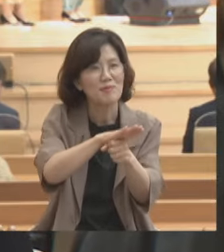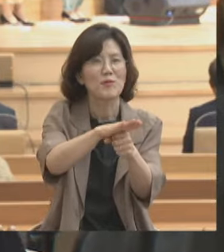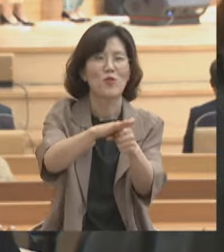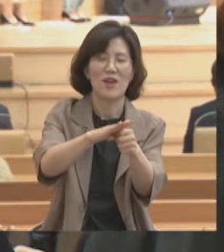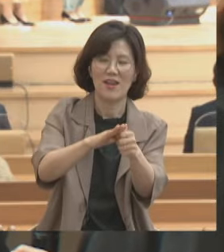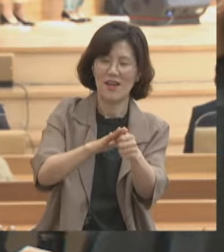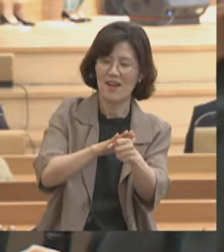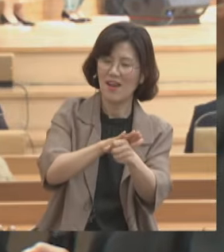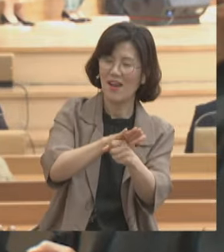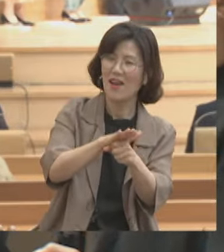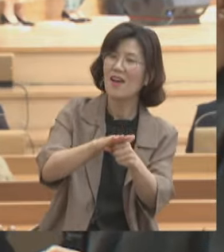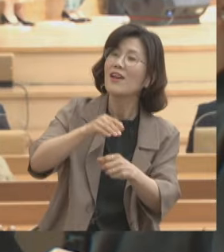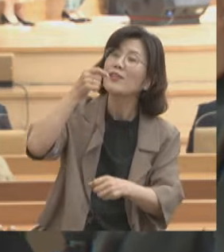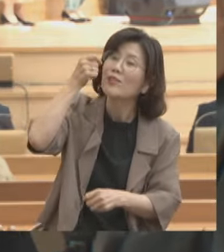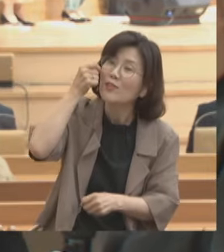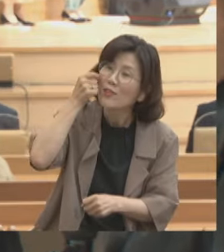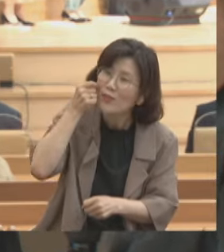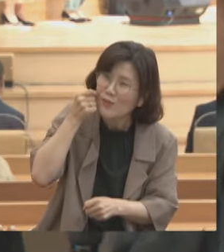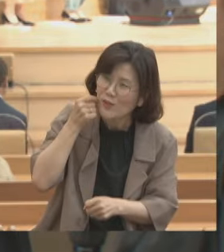인자하심과